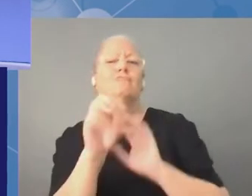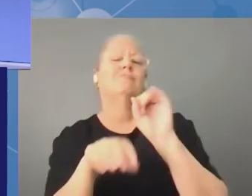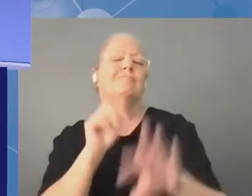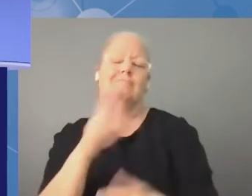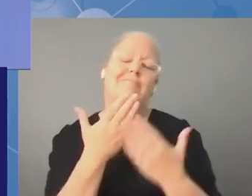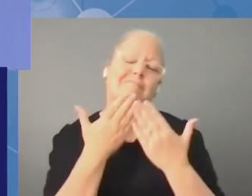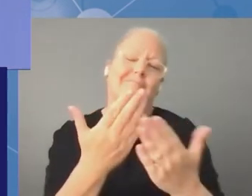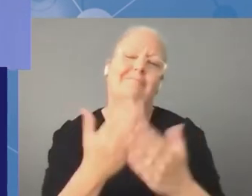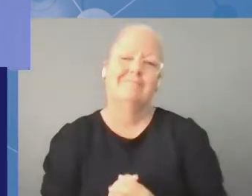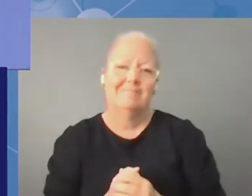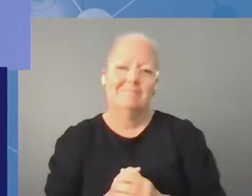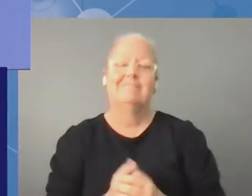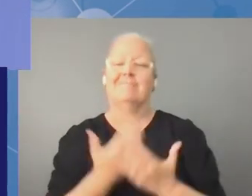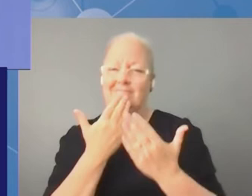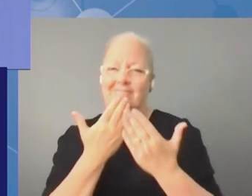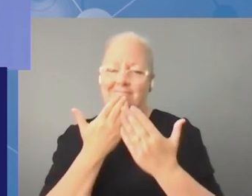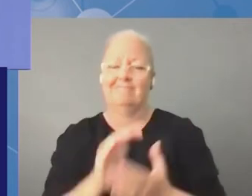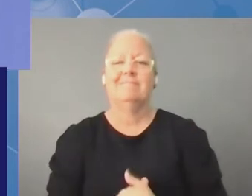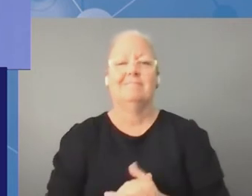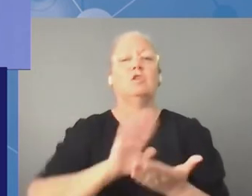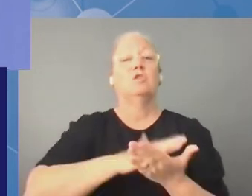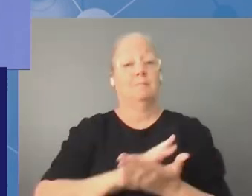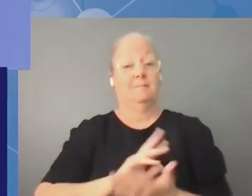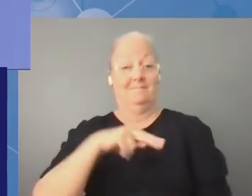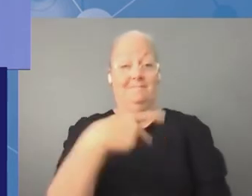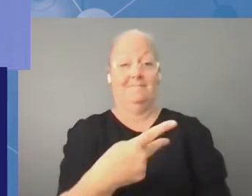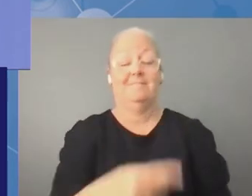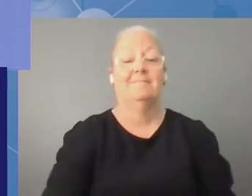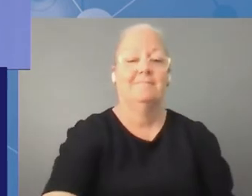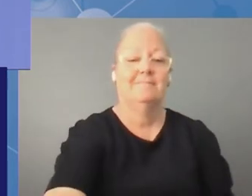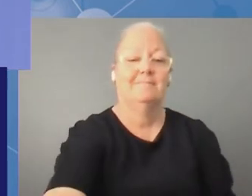والشباب بشكل مباشر مخالطتهم. وشكرا.